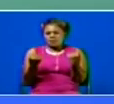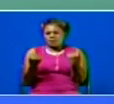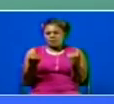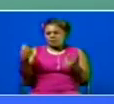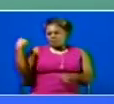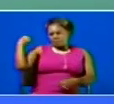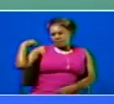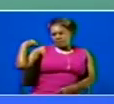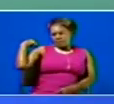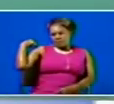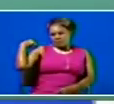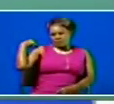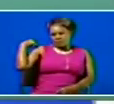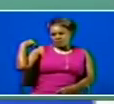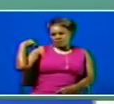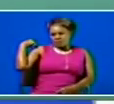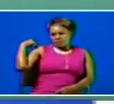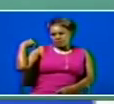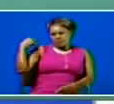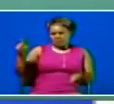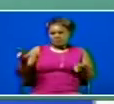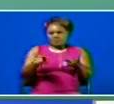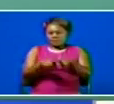back, and she was from the